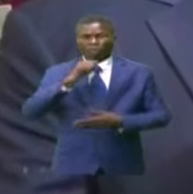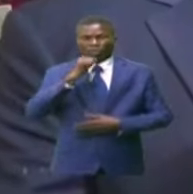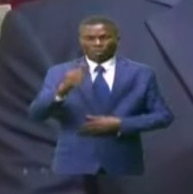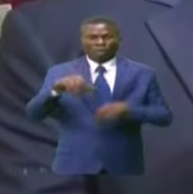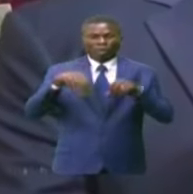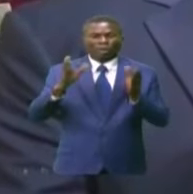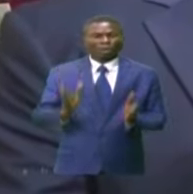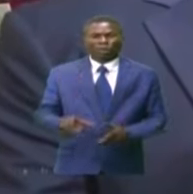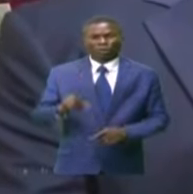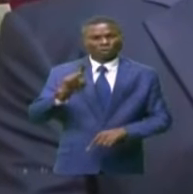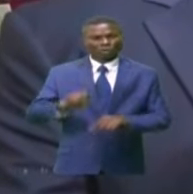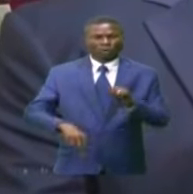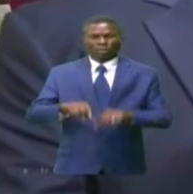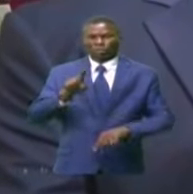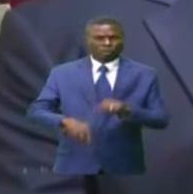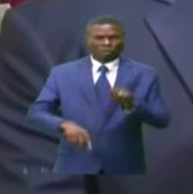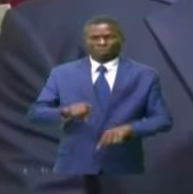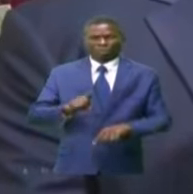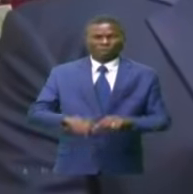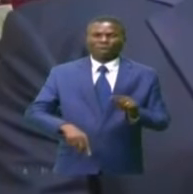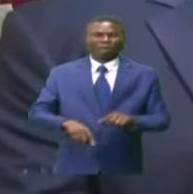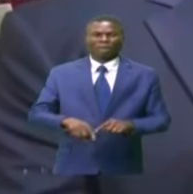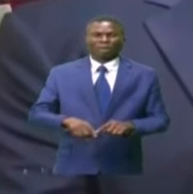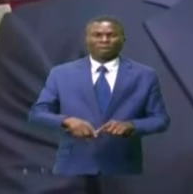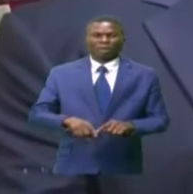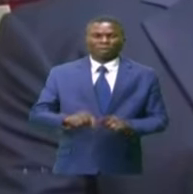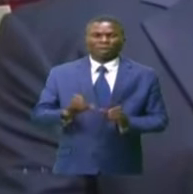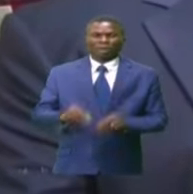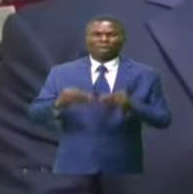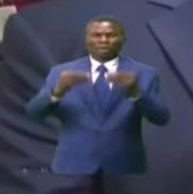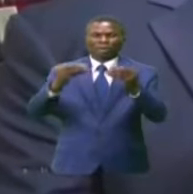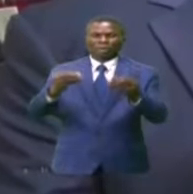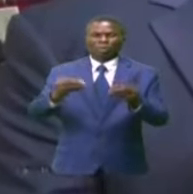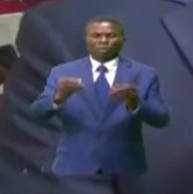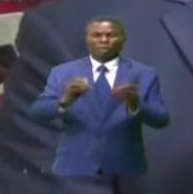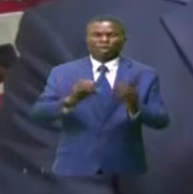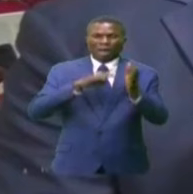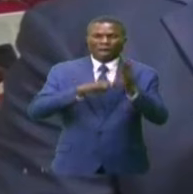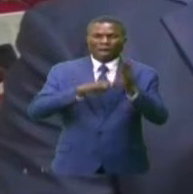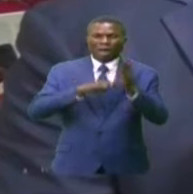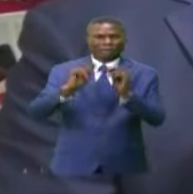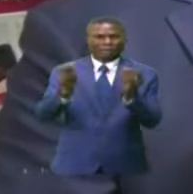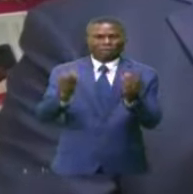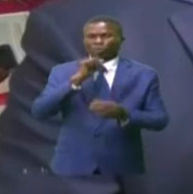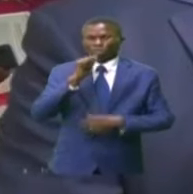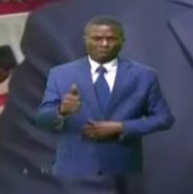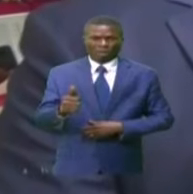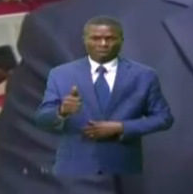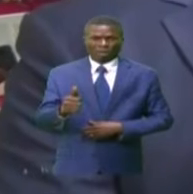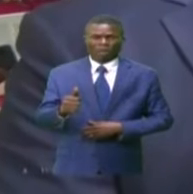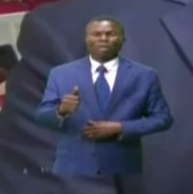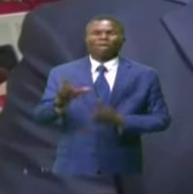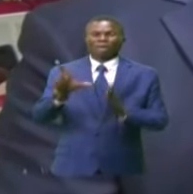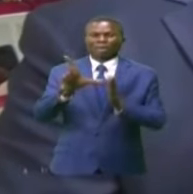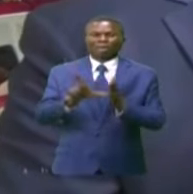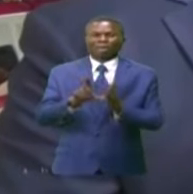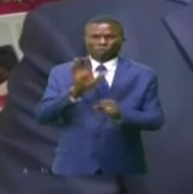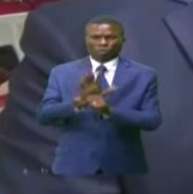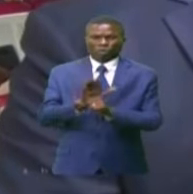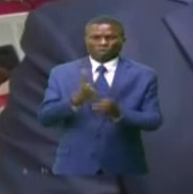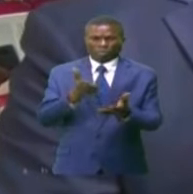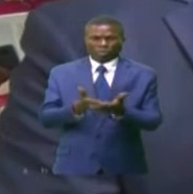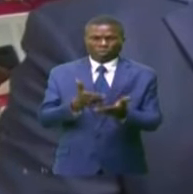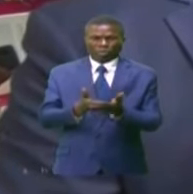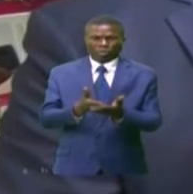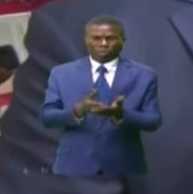Congolais ne peuvent être placés dans ces organisations. Il y a donc ce nombre de critères que j'ai mis sur